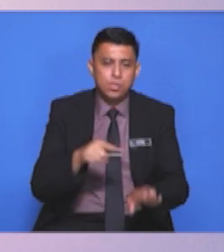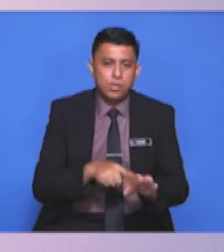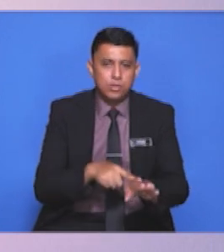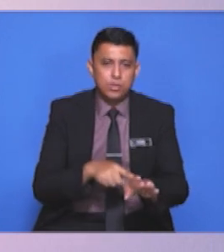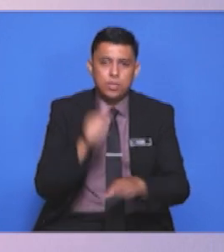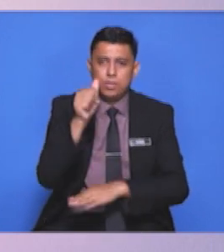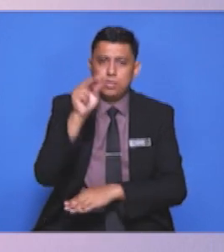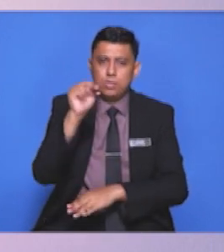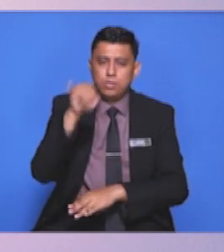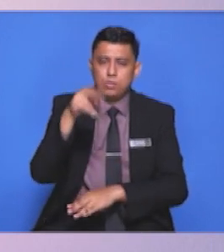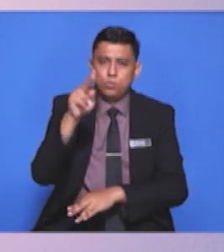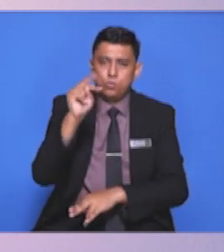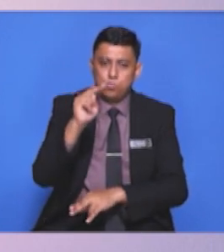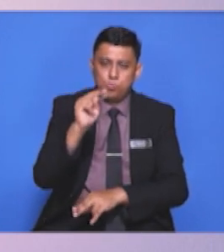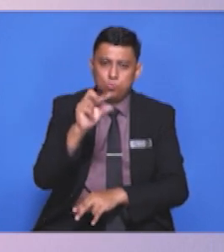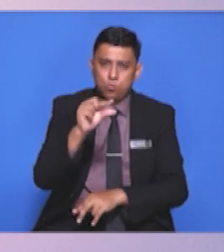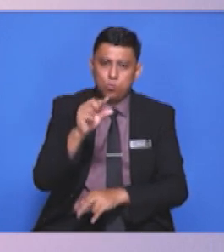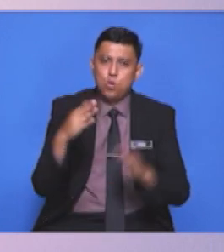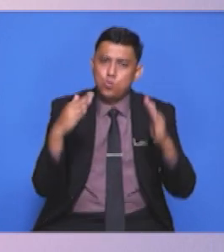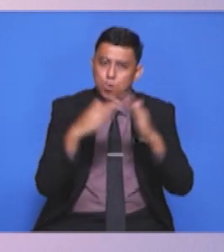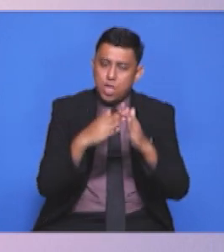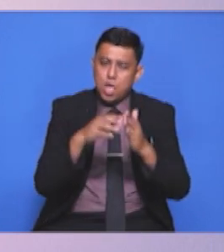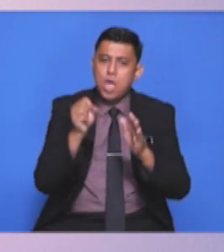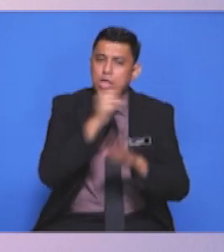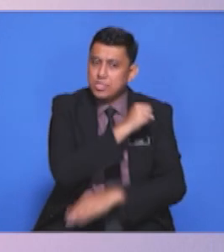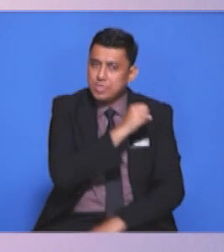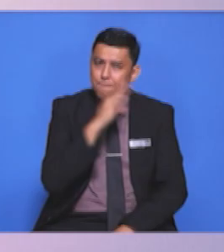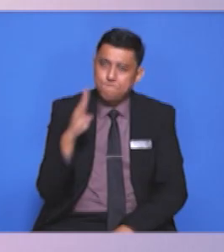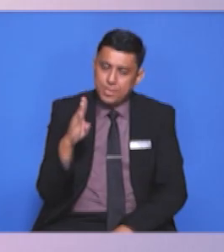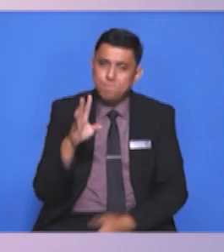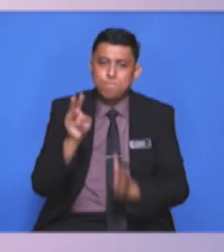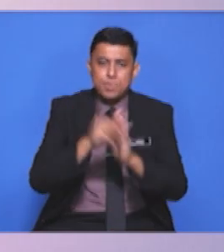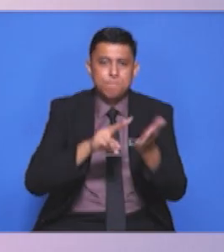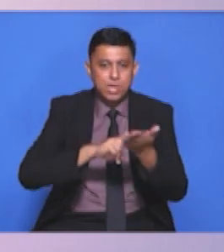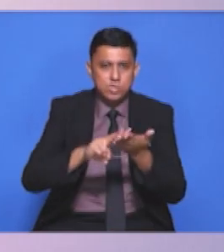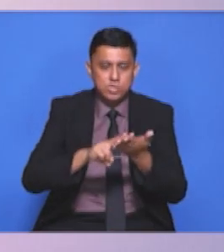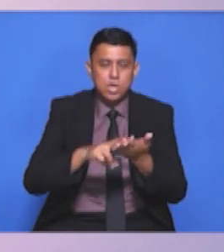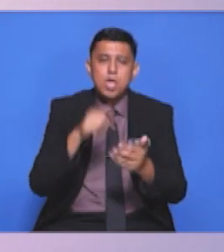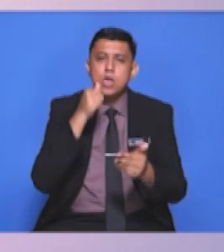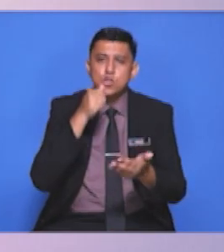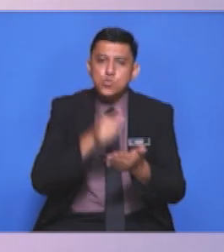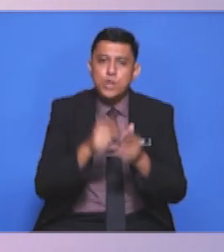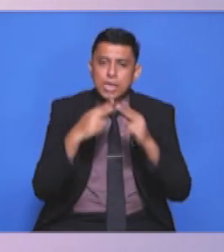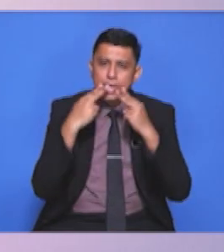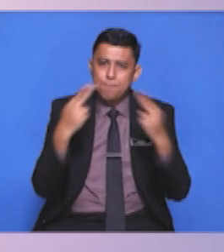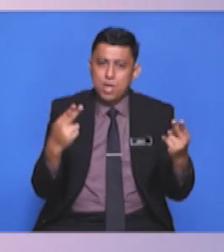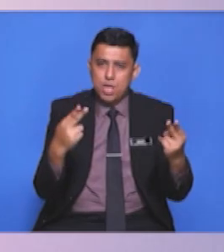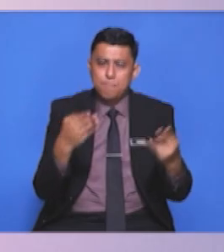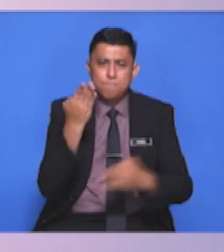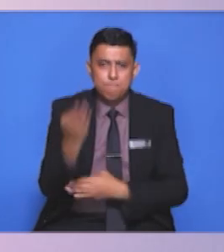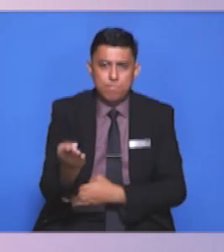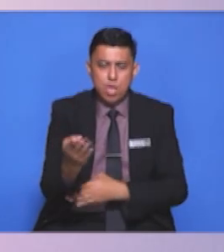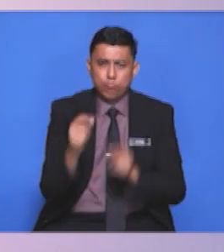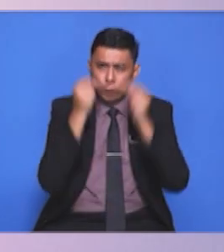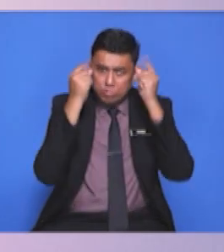dianjung rumah sambil membaca suratkabar beliau terkejut melihat